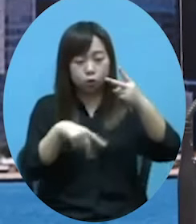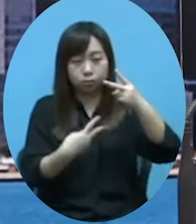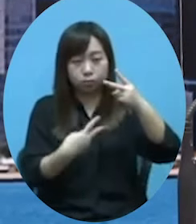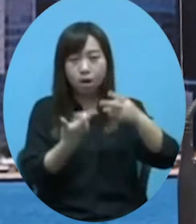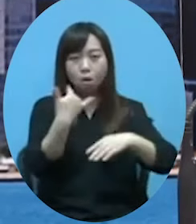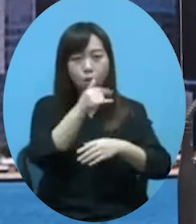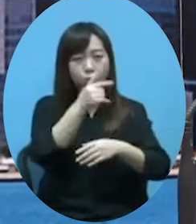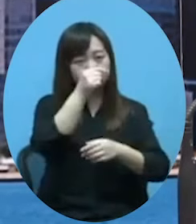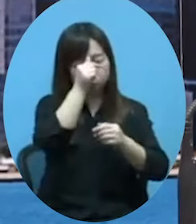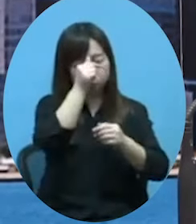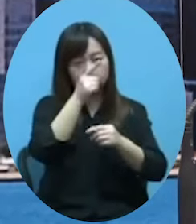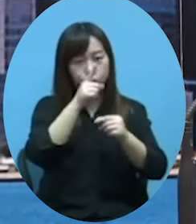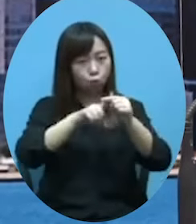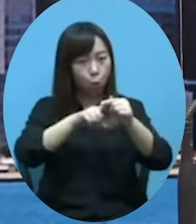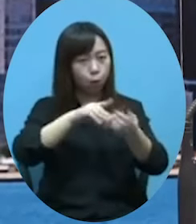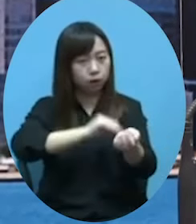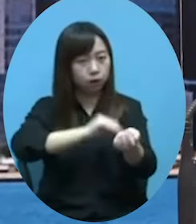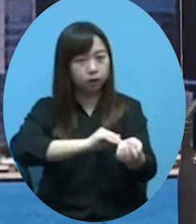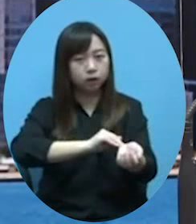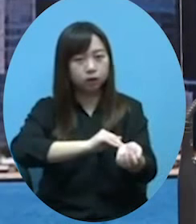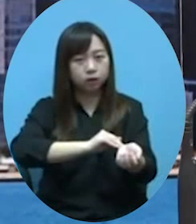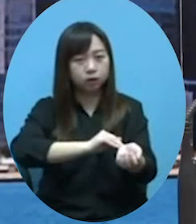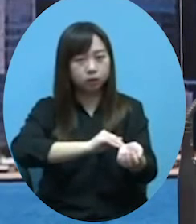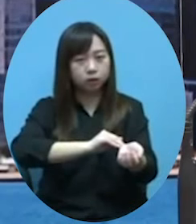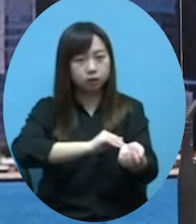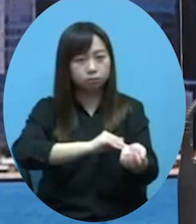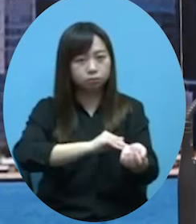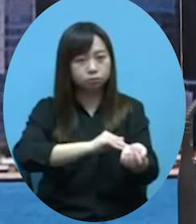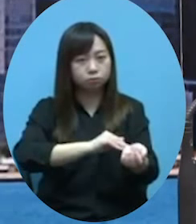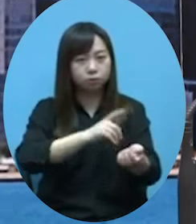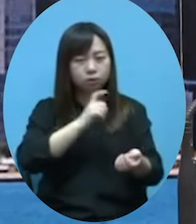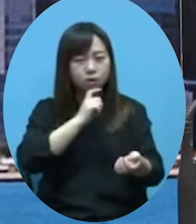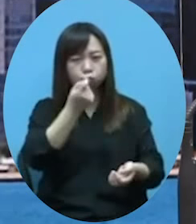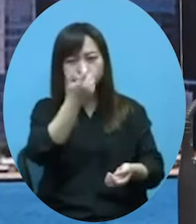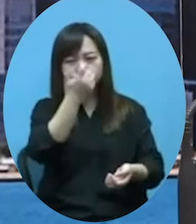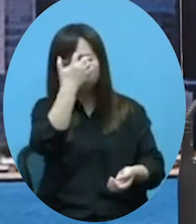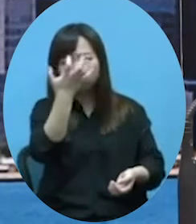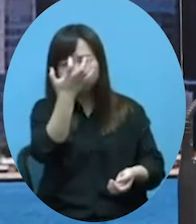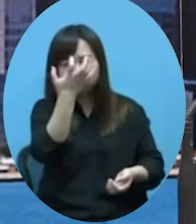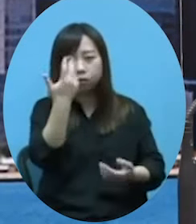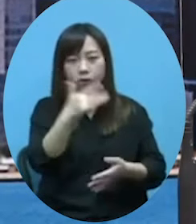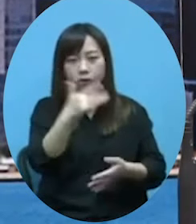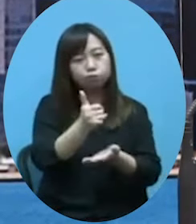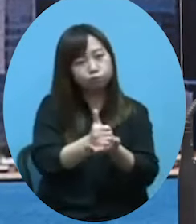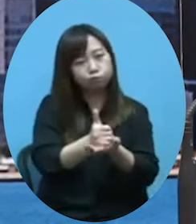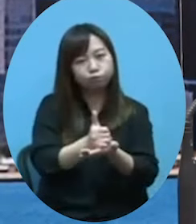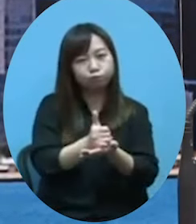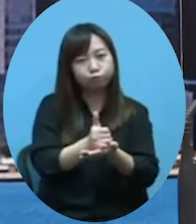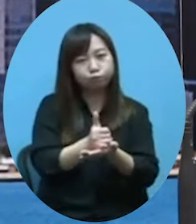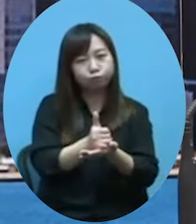的時候就都是見到有少少發燒但是坐了一會兒又